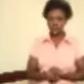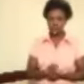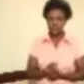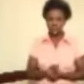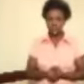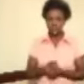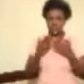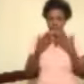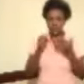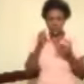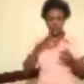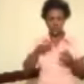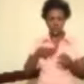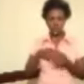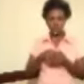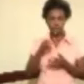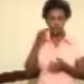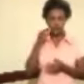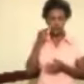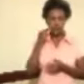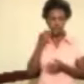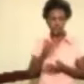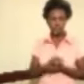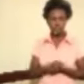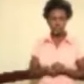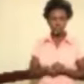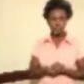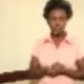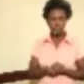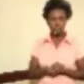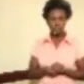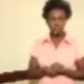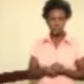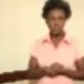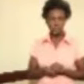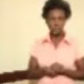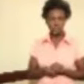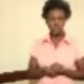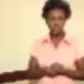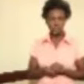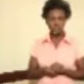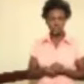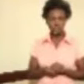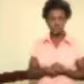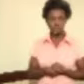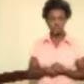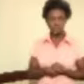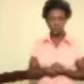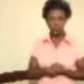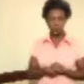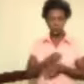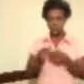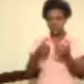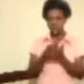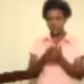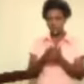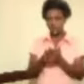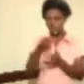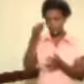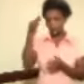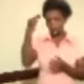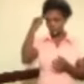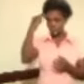Madame Maniga. Monsieur Mantelli, et c'est à vous-même que vous avez 3 minutes pour répondre à la question Godson Pierre. Je dis tout simplement que